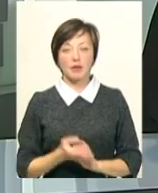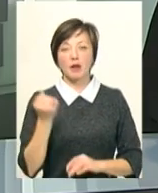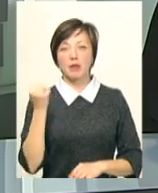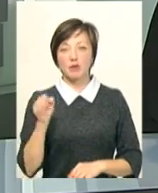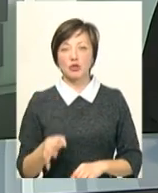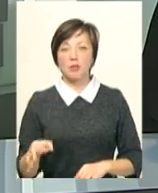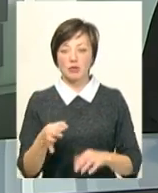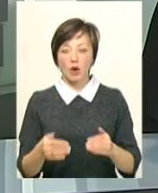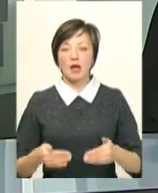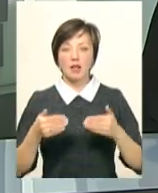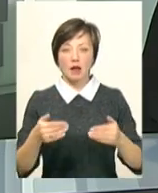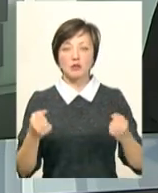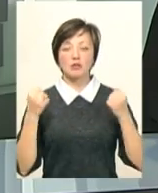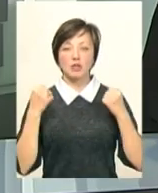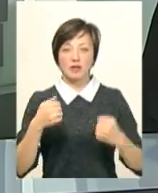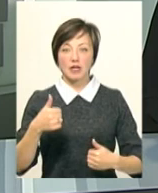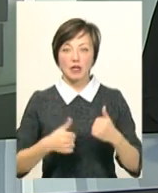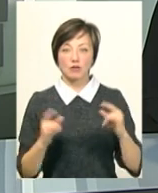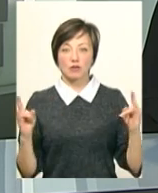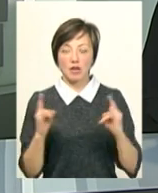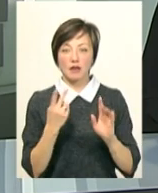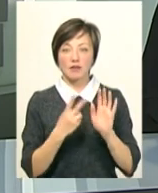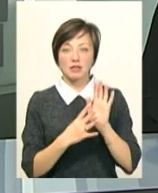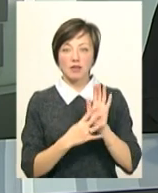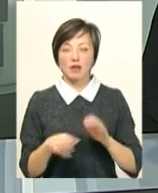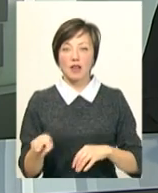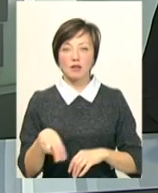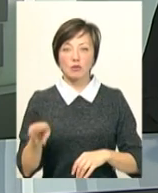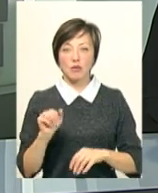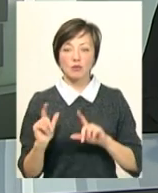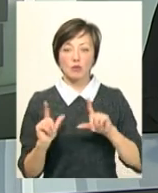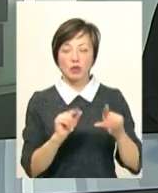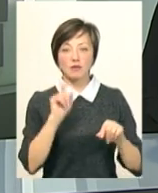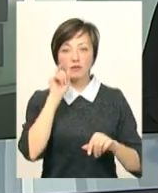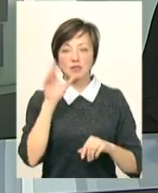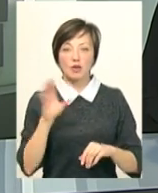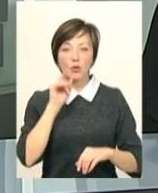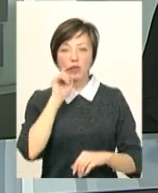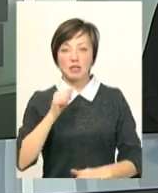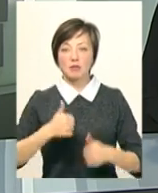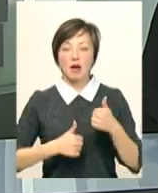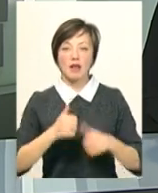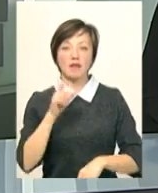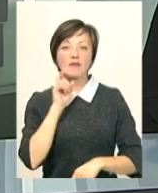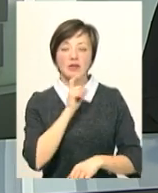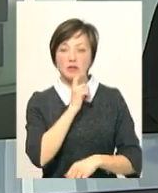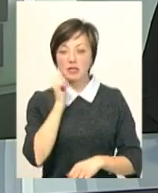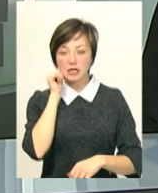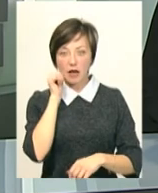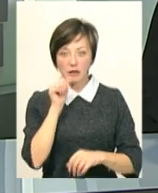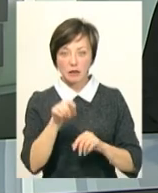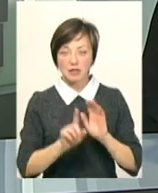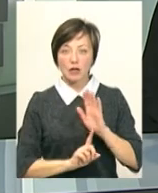Переможці обласного етапу спортивних ігор з футзалу 29 листопада поїдуть на всеукраїнські змагання в Вінницю, а завтра